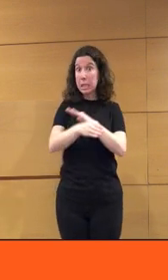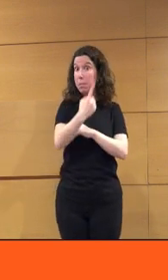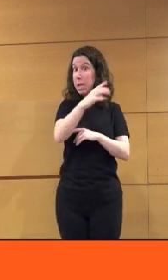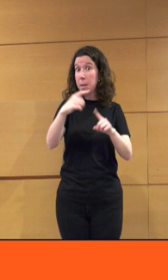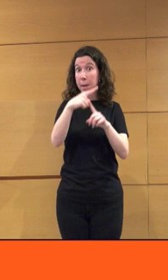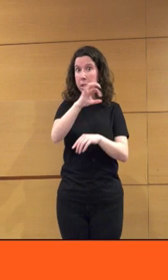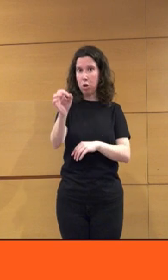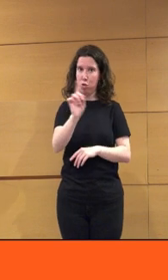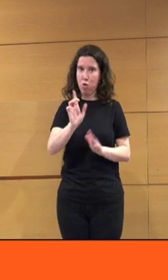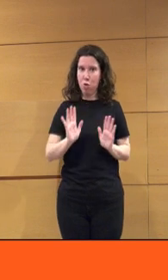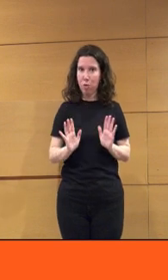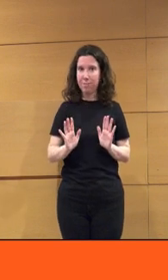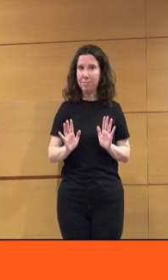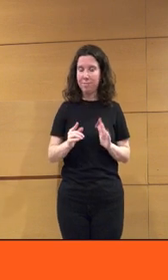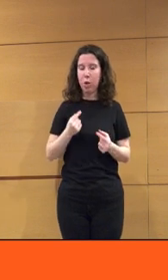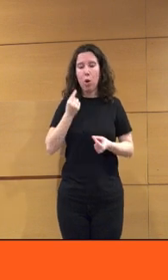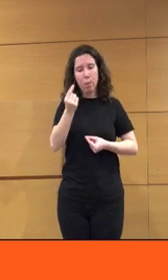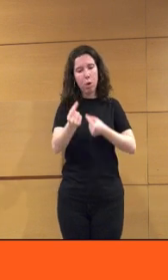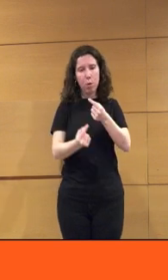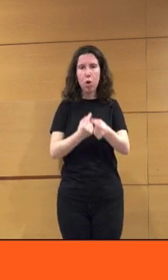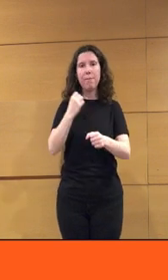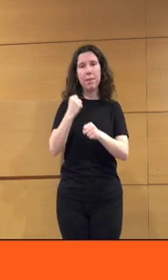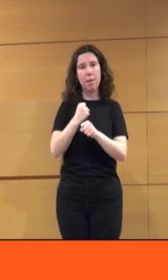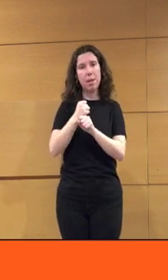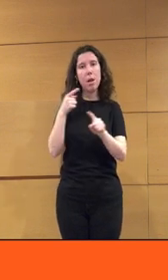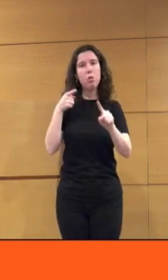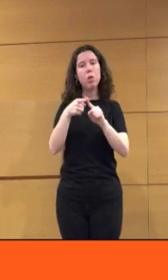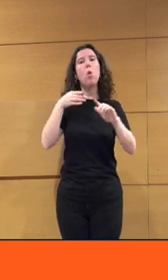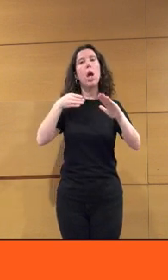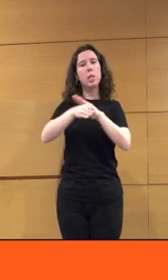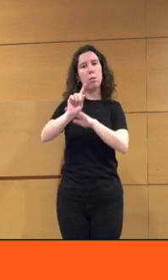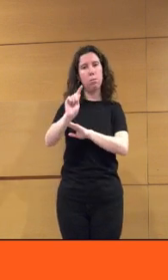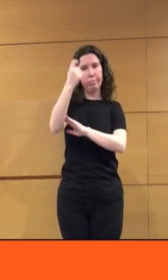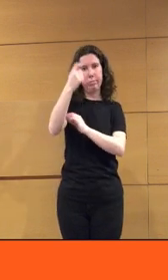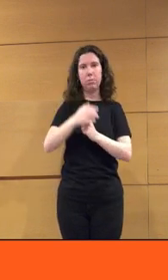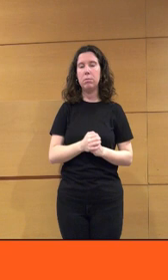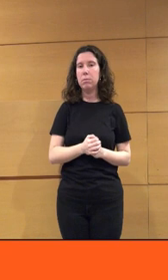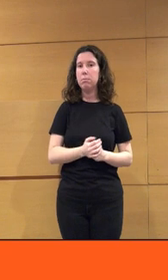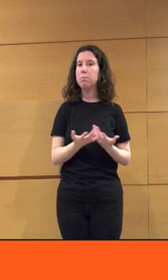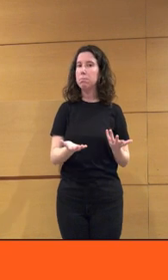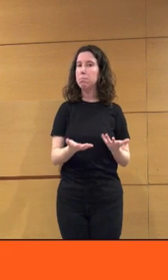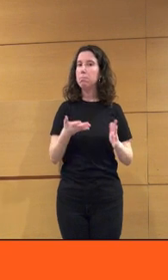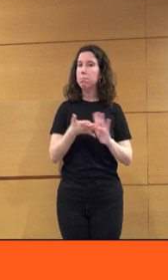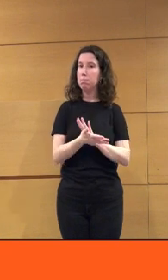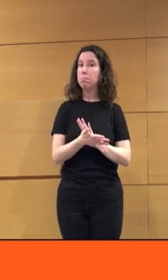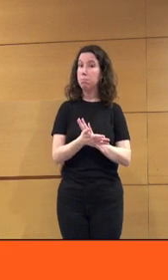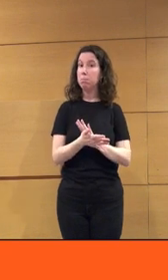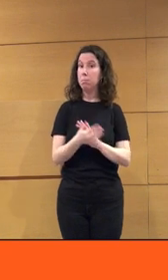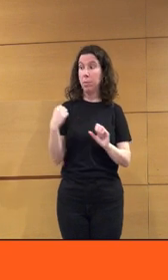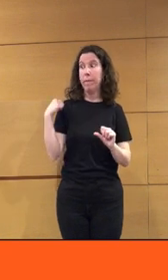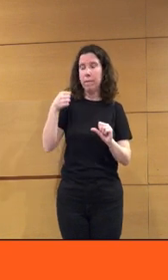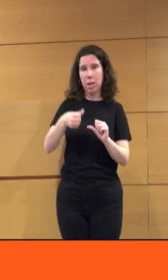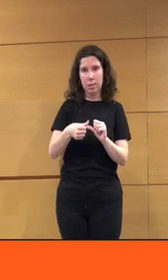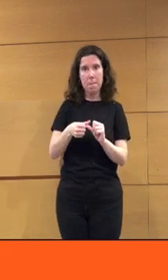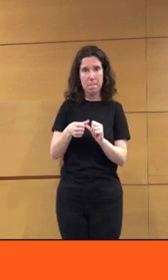que anem treballant per fer-les accessibles perquè realment hi havia un recorregut a fer